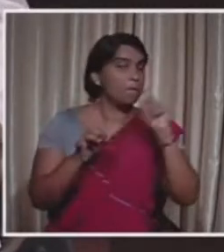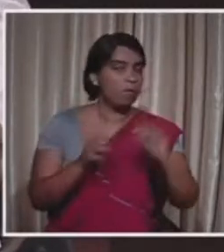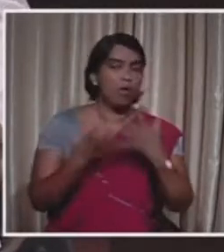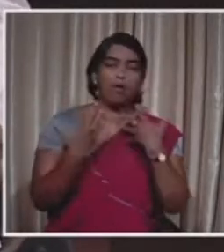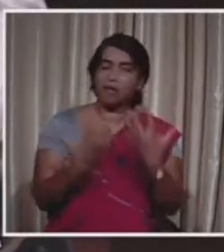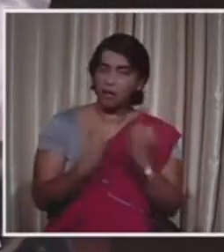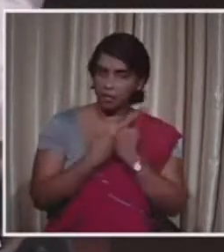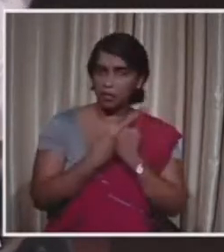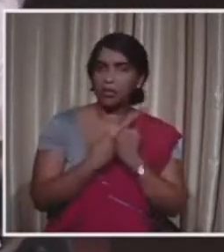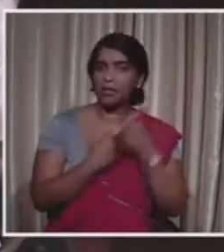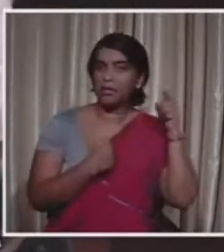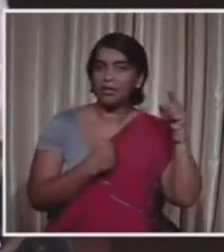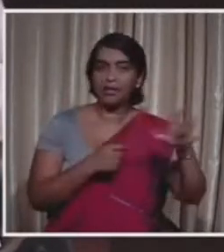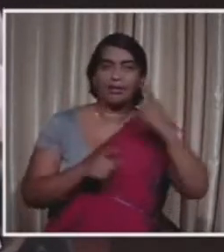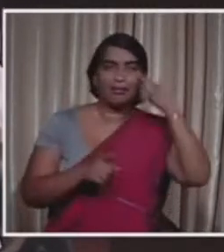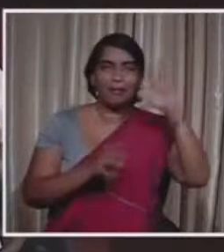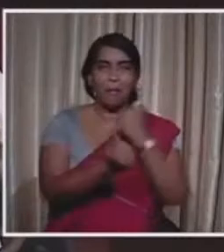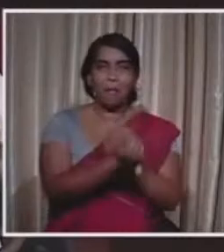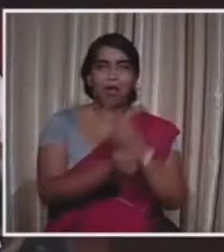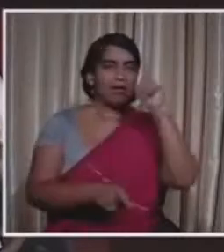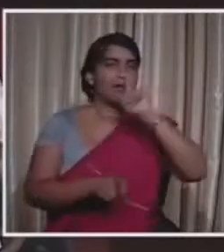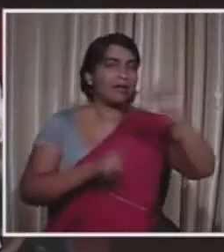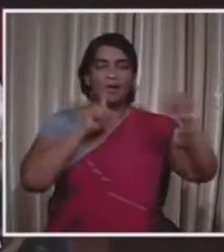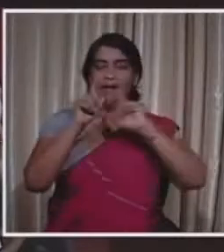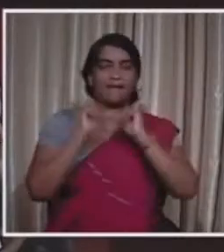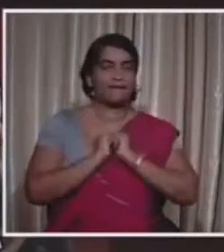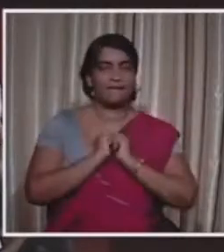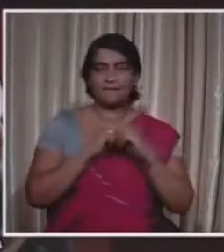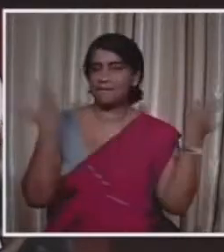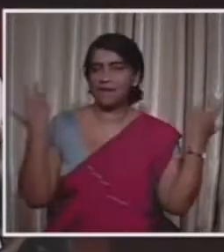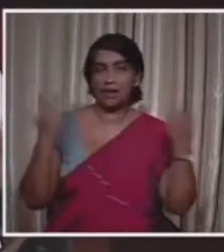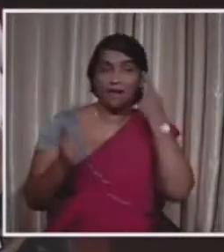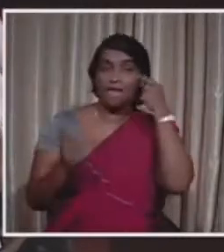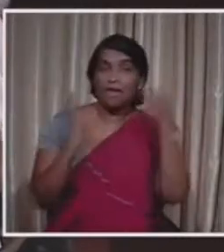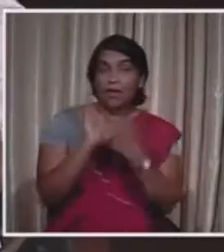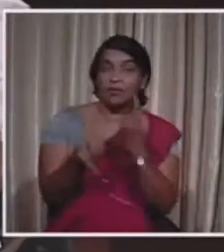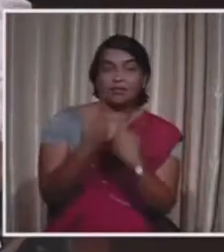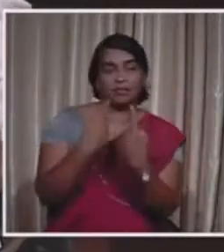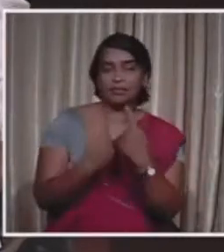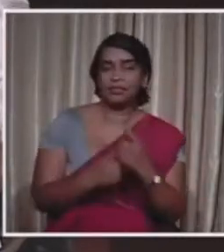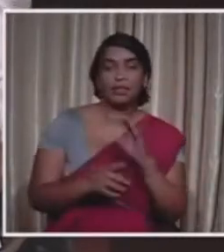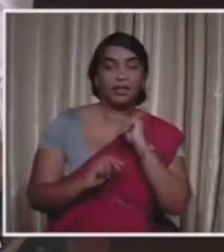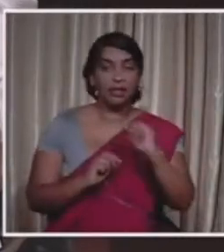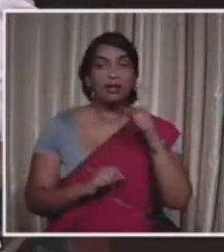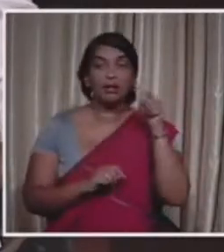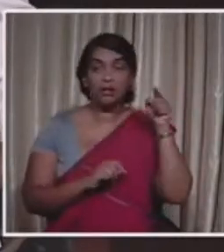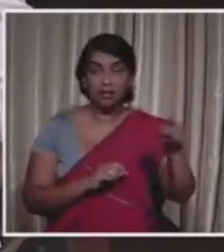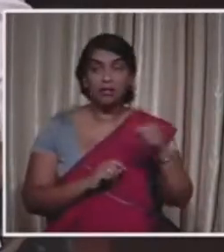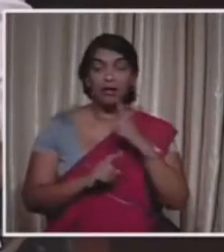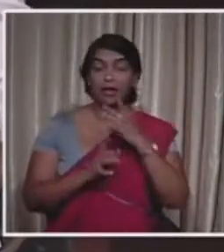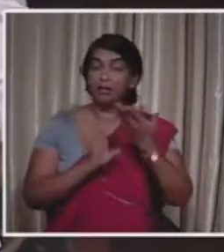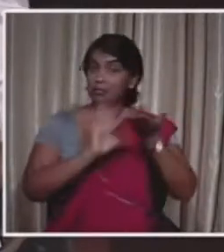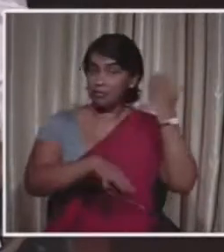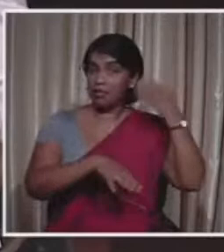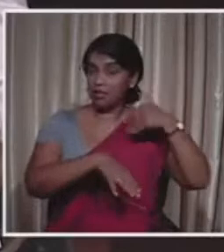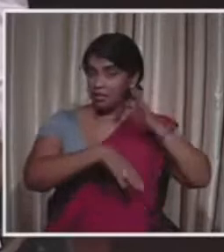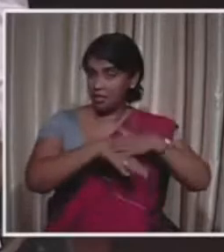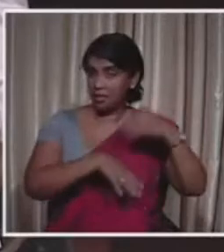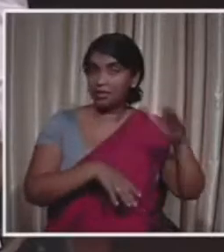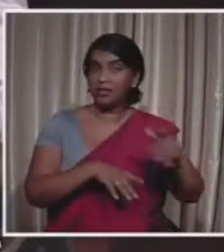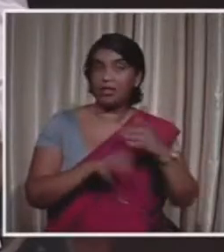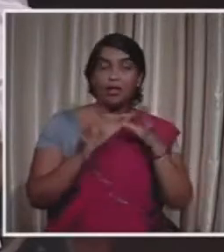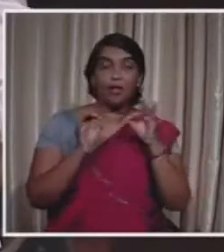අවශ්‍යයි. මේක එක පොලිසිවලට කියලා හරියන්නේ නැහැ මේව විභාග කරන්න. මොකද මේ ඇත්තොන්ට තියෙන ඉතිහාසයක්,